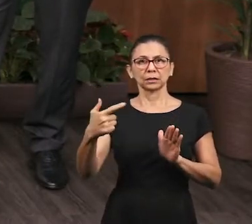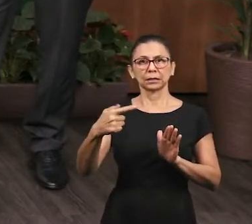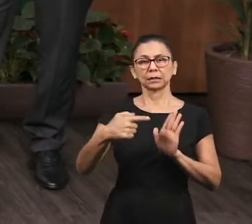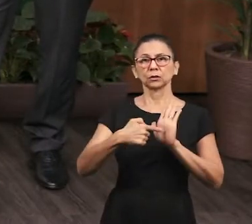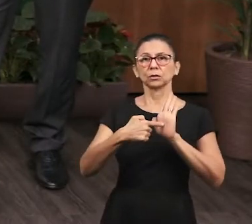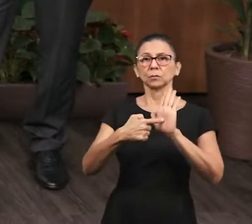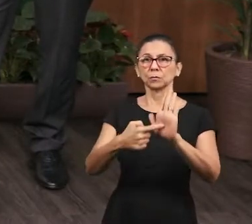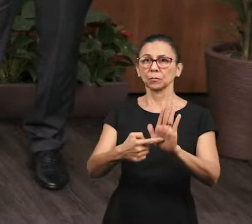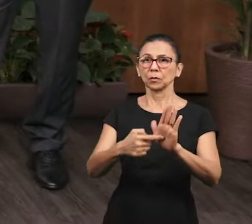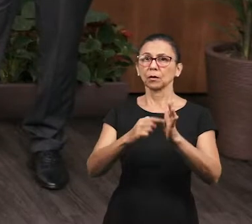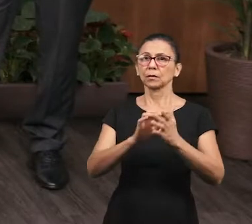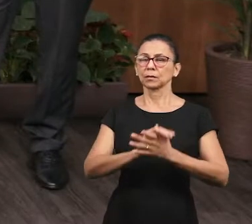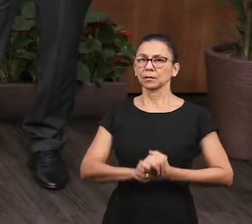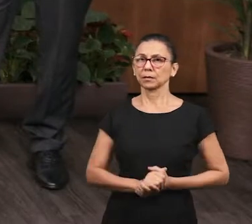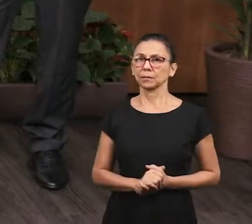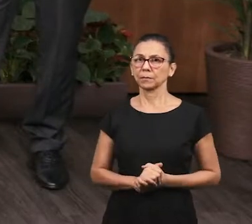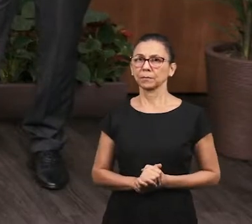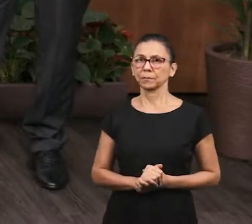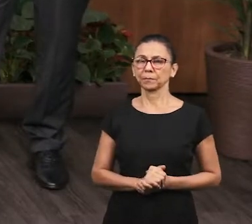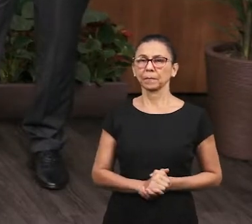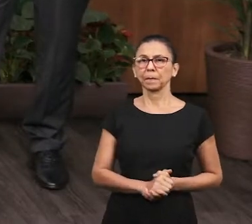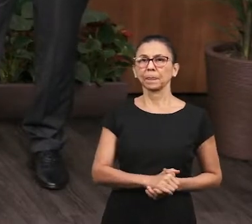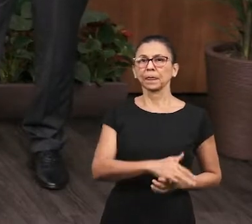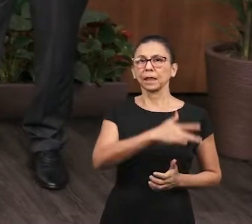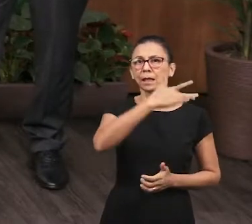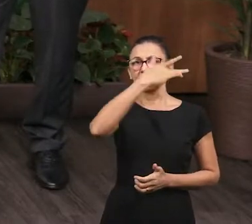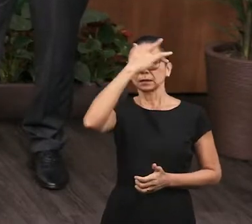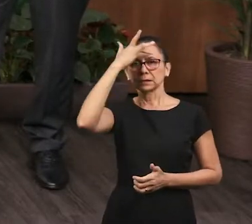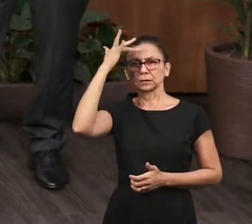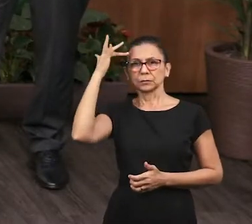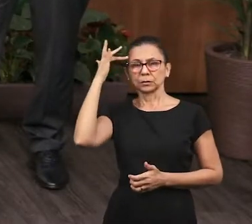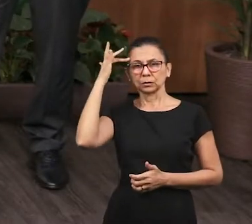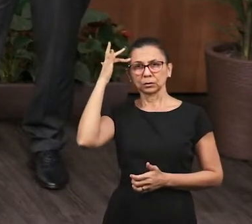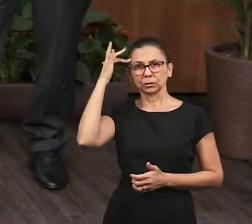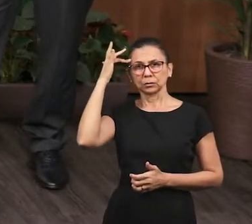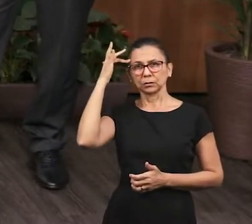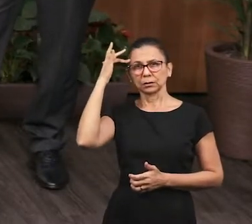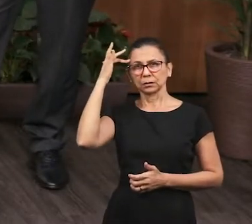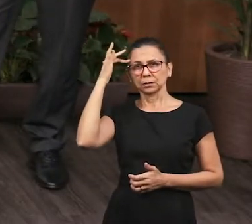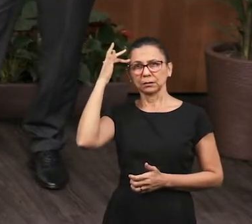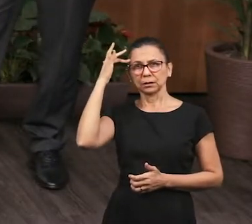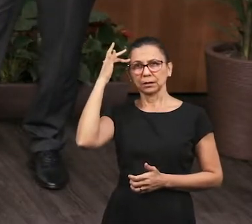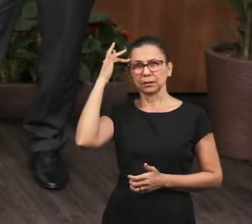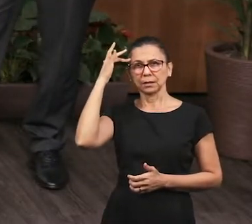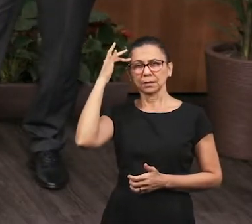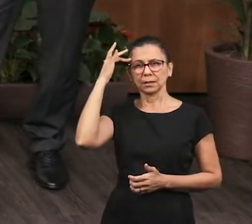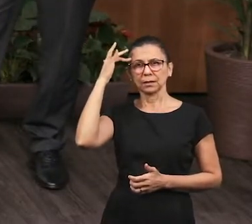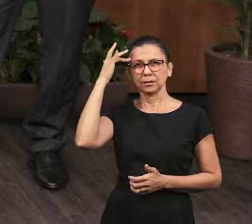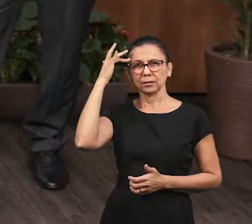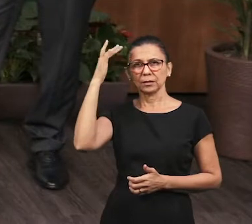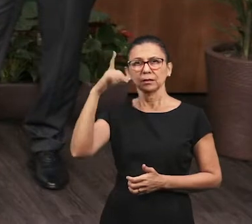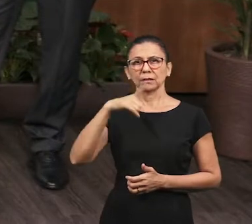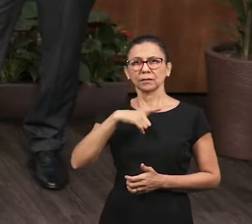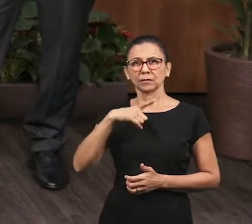Он говорит: «Побеждающему я дам вкусить сокрытую